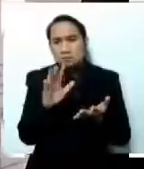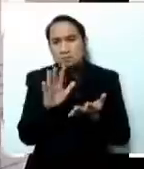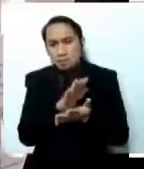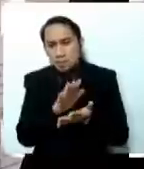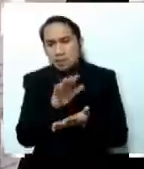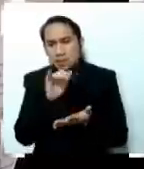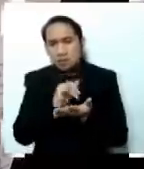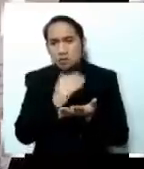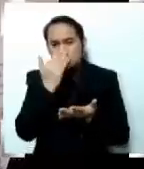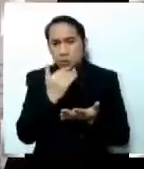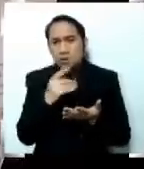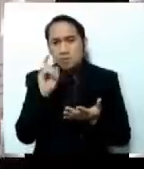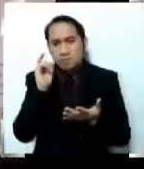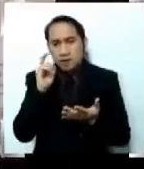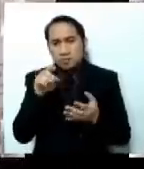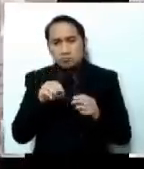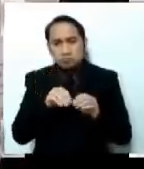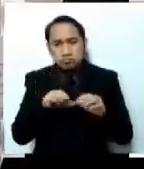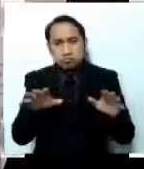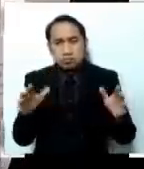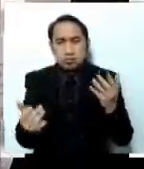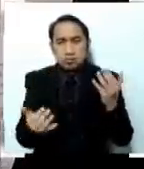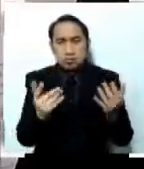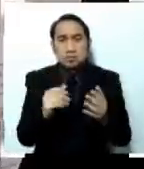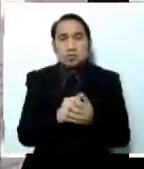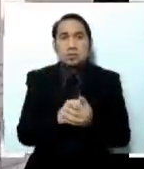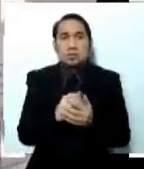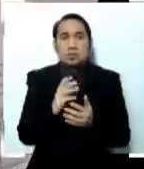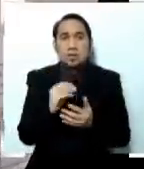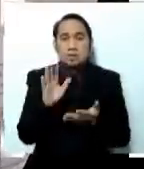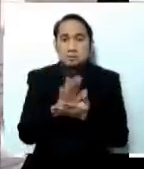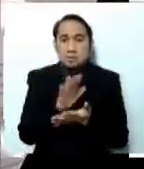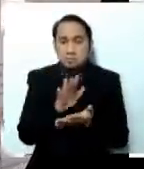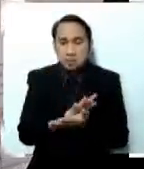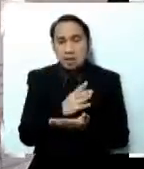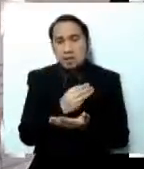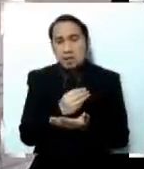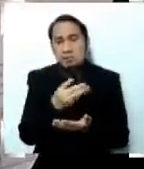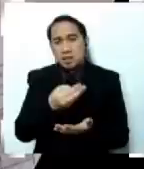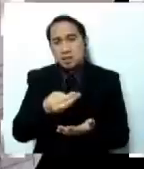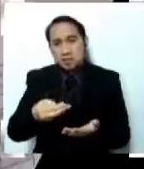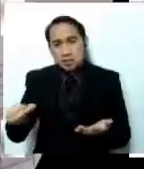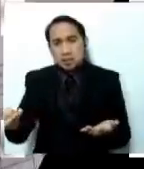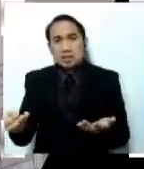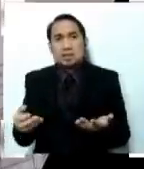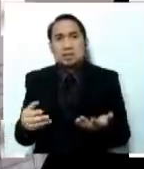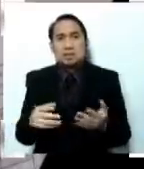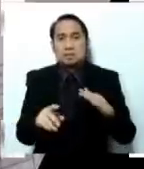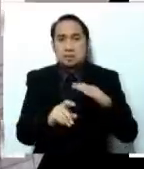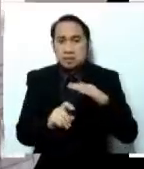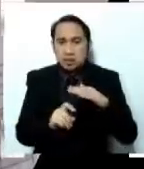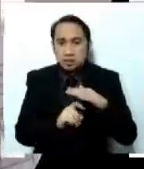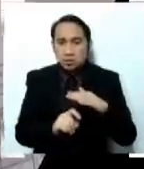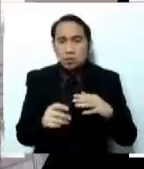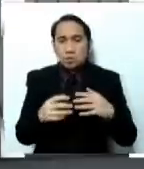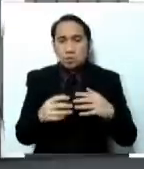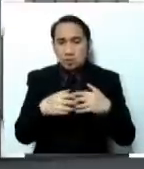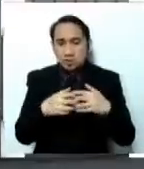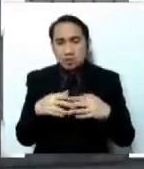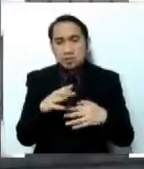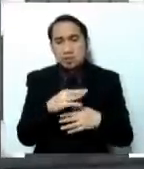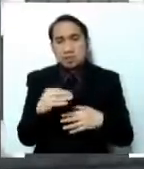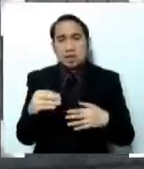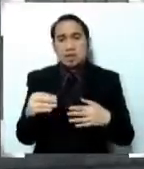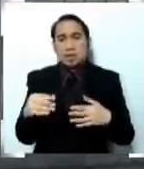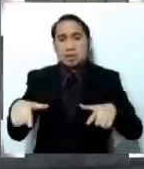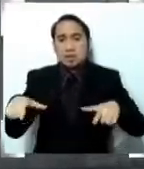Mga papel, medical supplies, mga Xerox machine, mga laboratory equipment. Ang